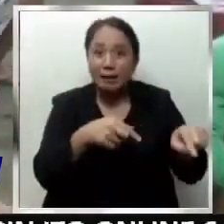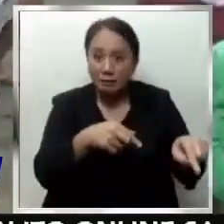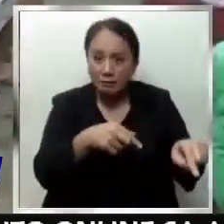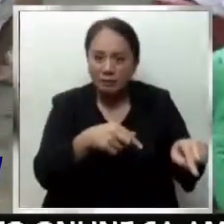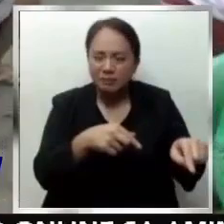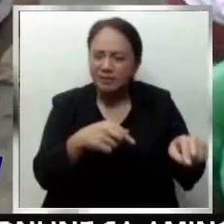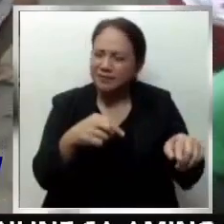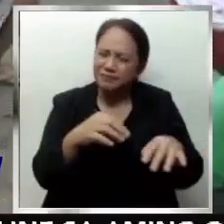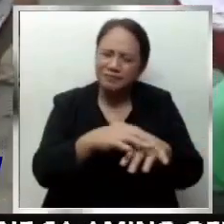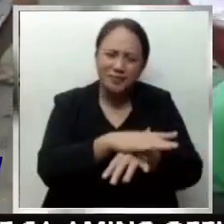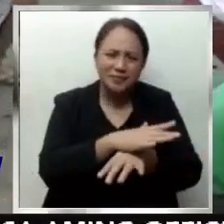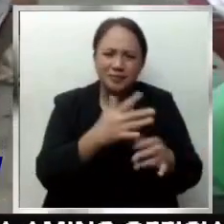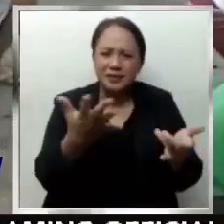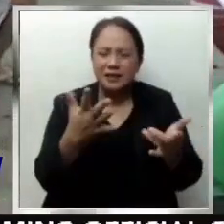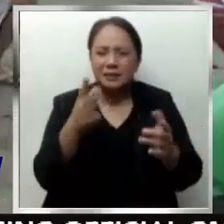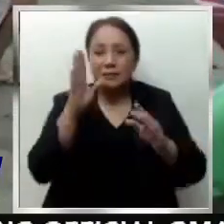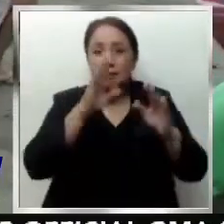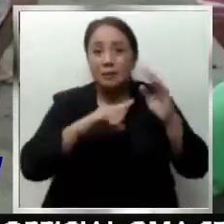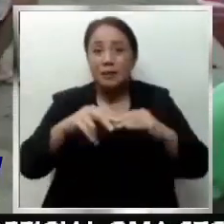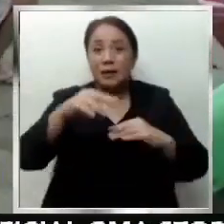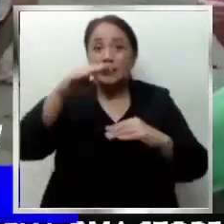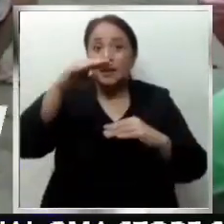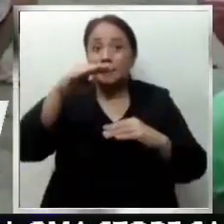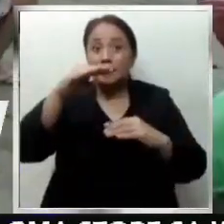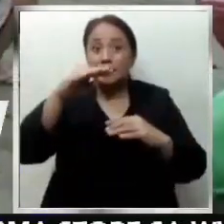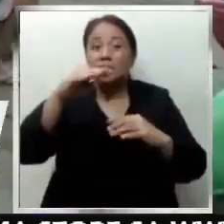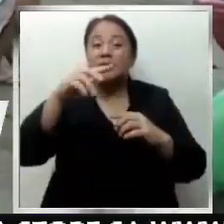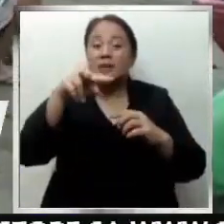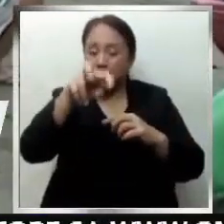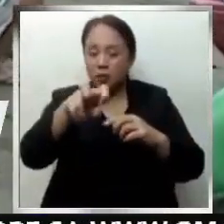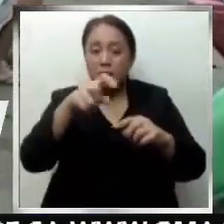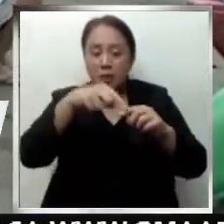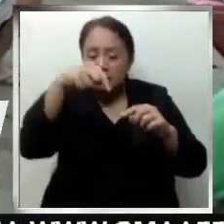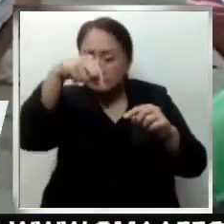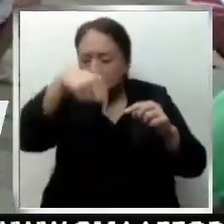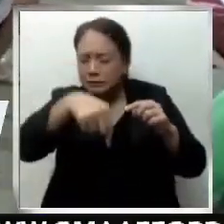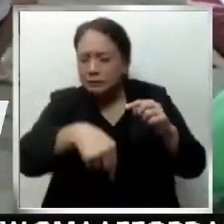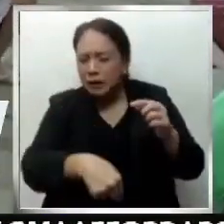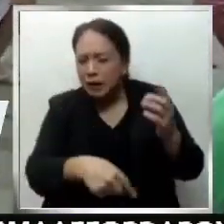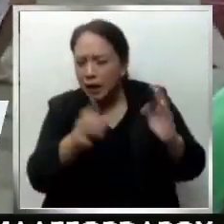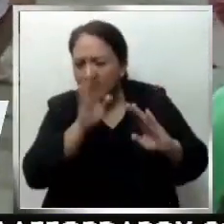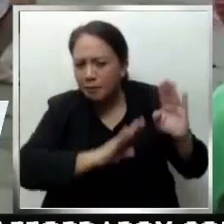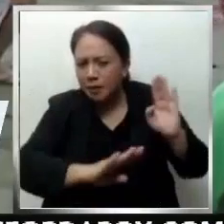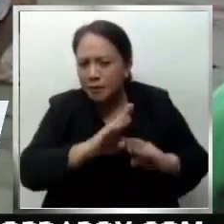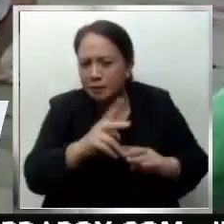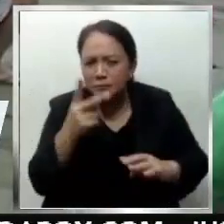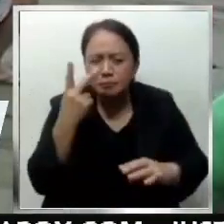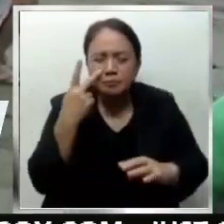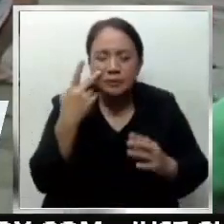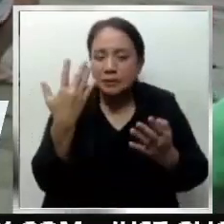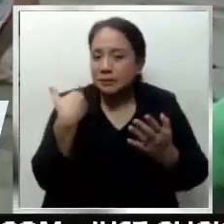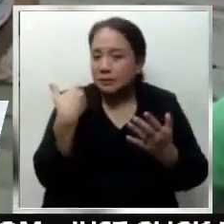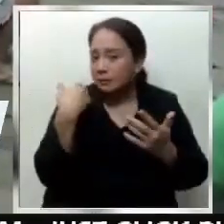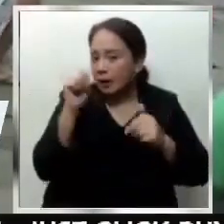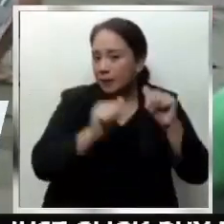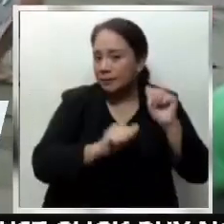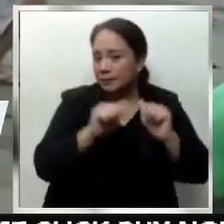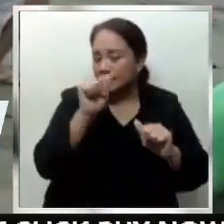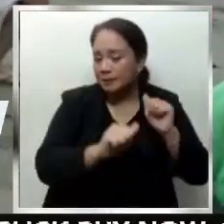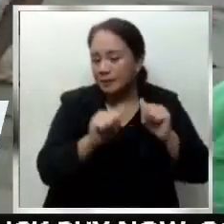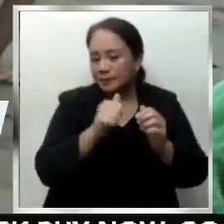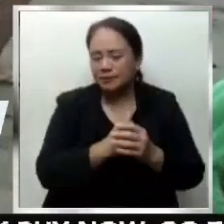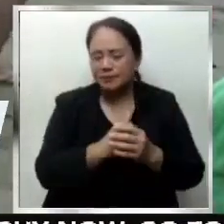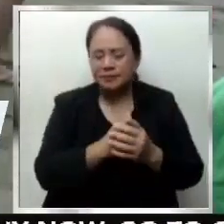Yung problema sa ilalim, hindi pa natin nakikita. So wala pa tayong assessment ng damages sa mga corals natin,